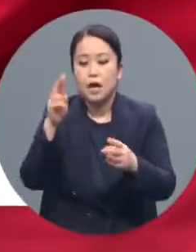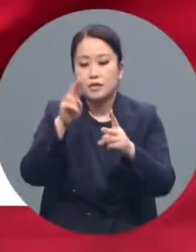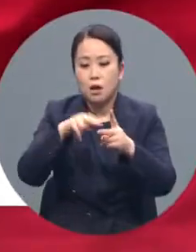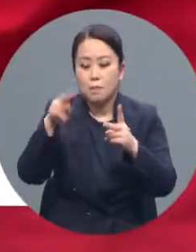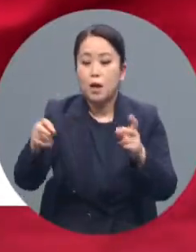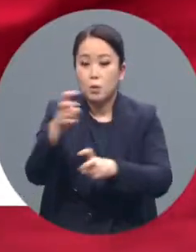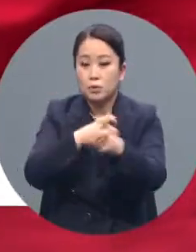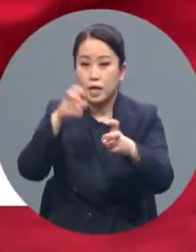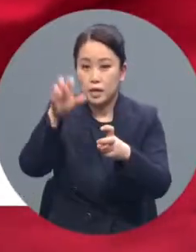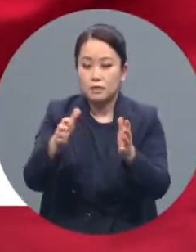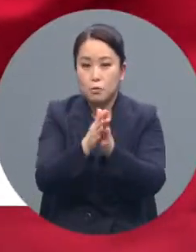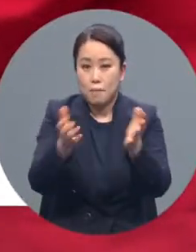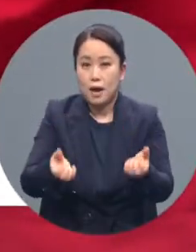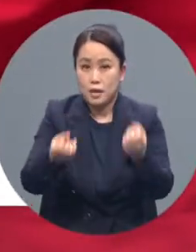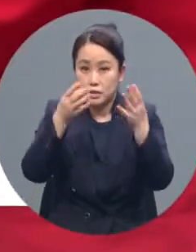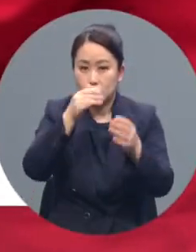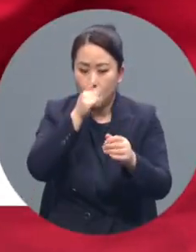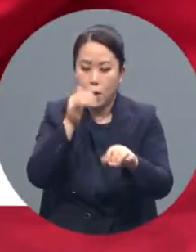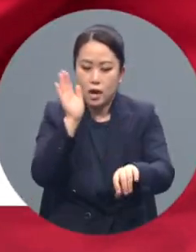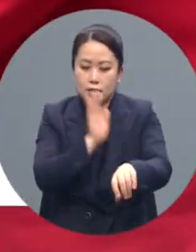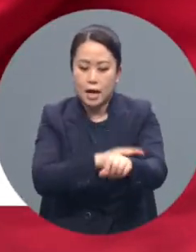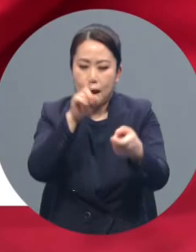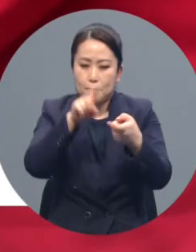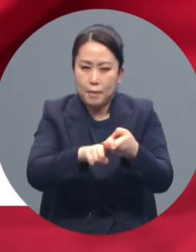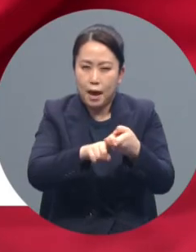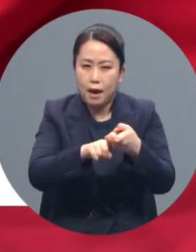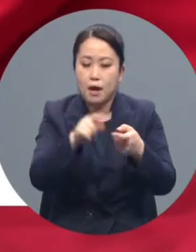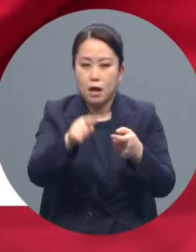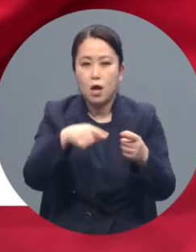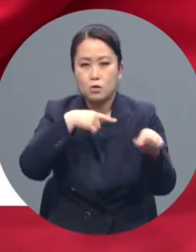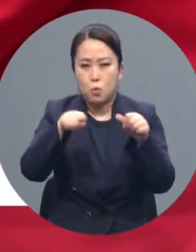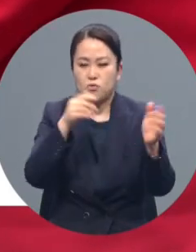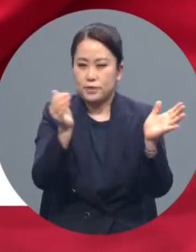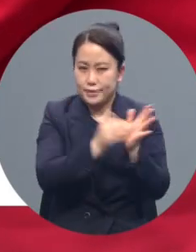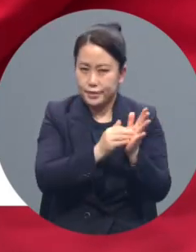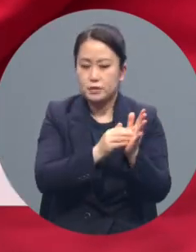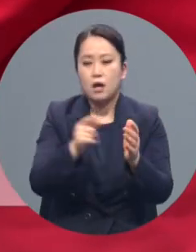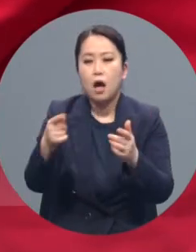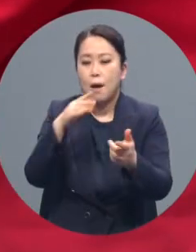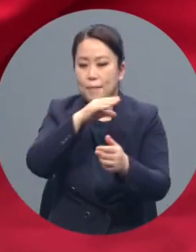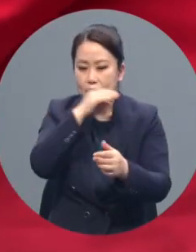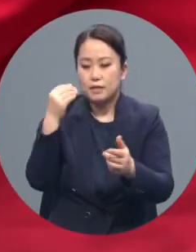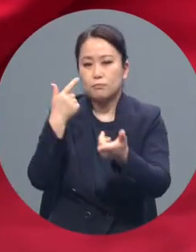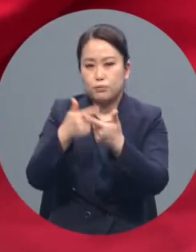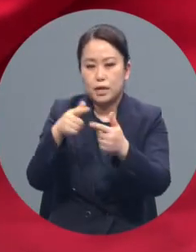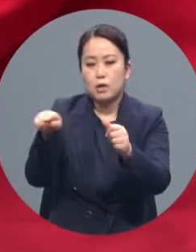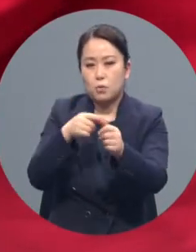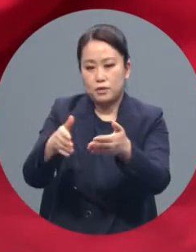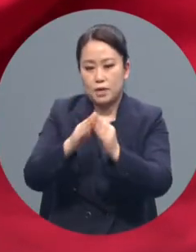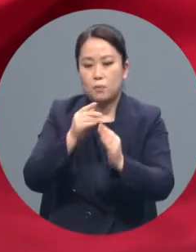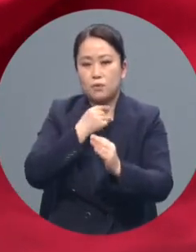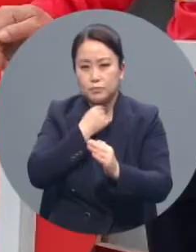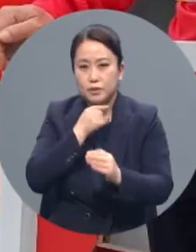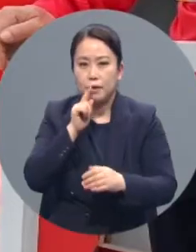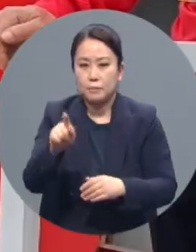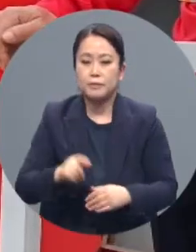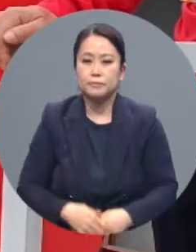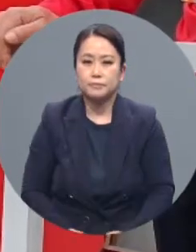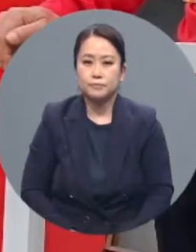출정식을 열고 좌파 교육을 이제는 끝내고 반듯한 부상 교육을 세우겠다고 말했습니다